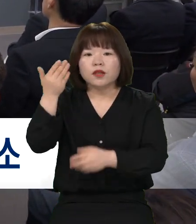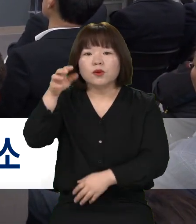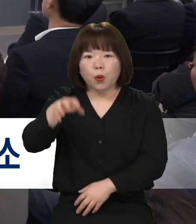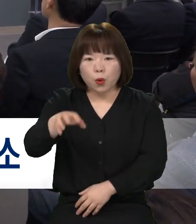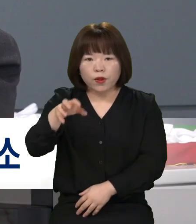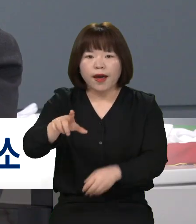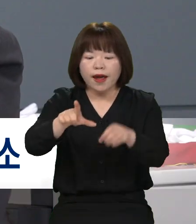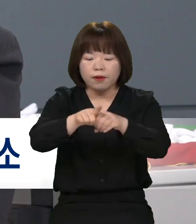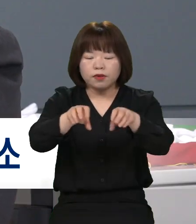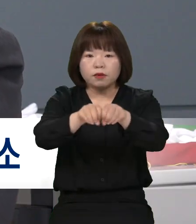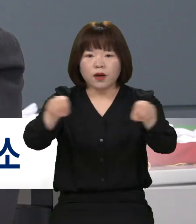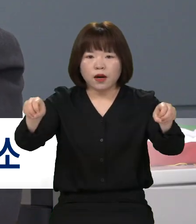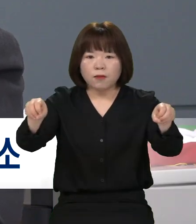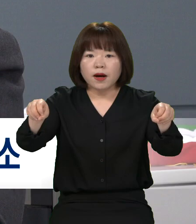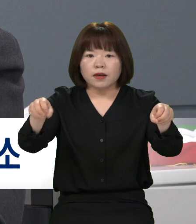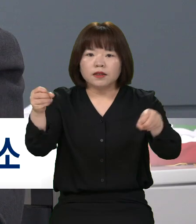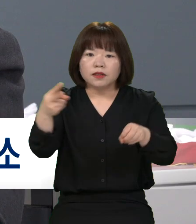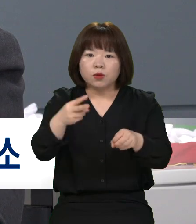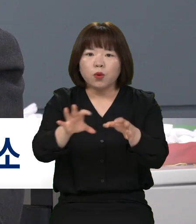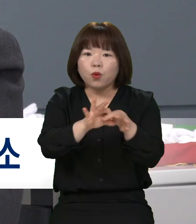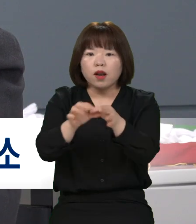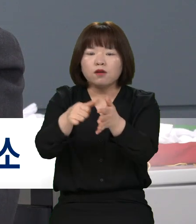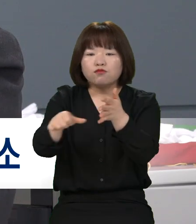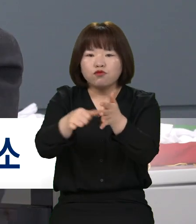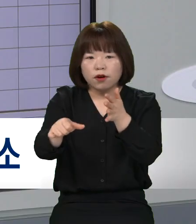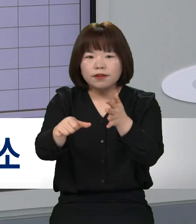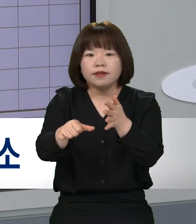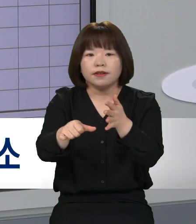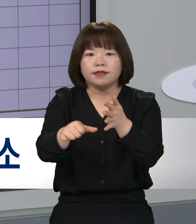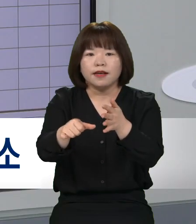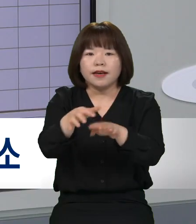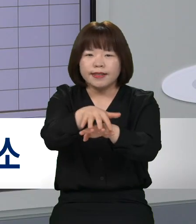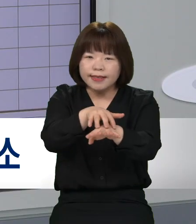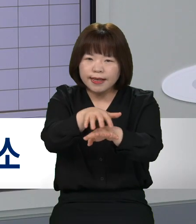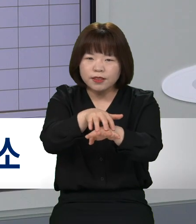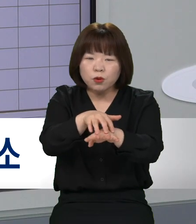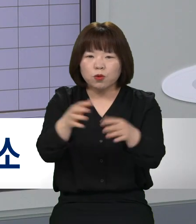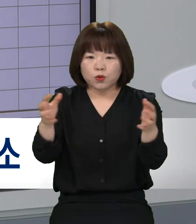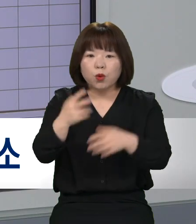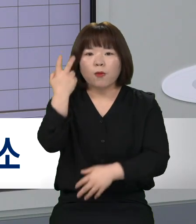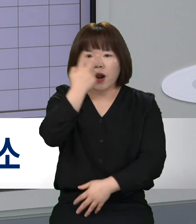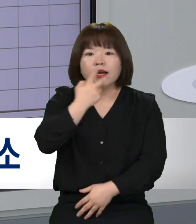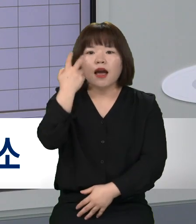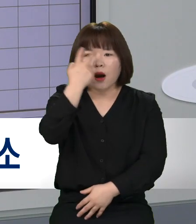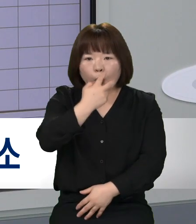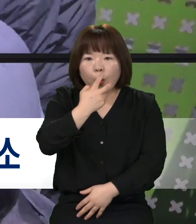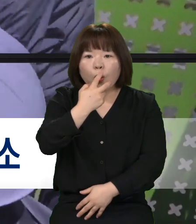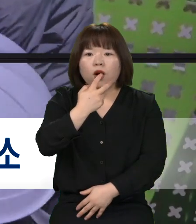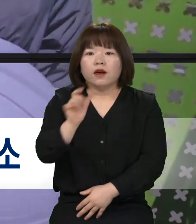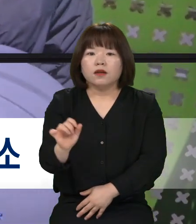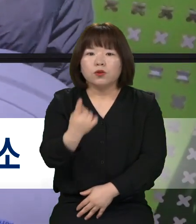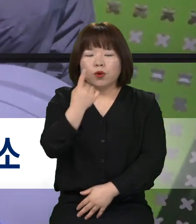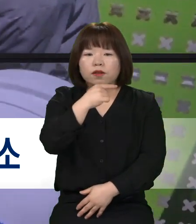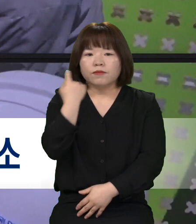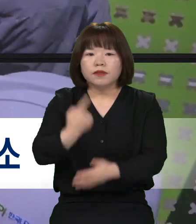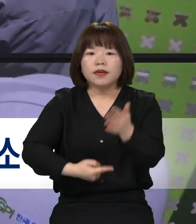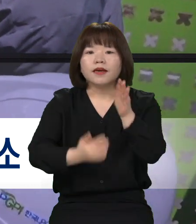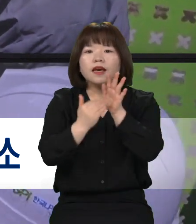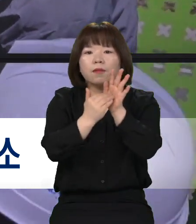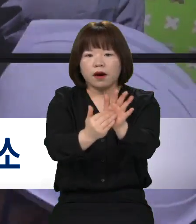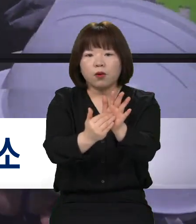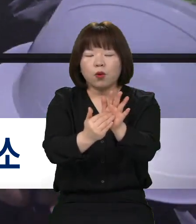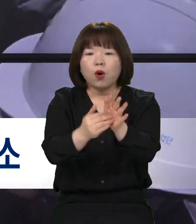완료 마을의 LPG 배관망 및 관련 시설을 체계적이고 안정적으로 종합관리하며이를 통해 재해를